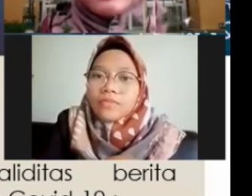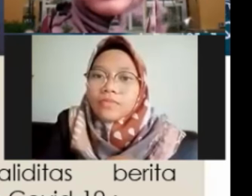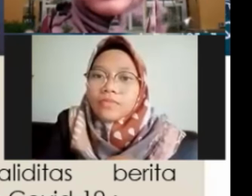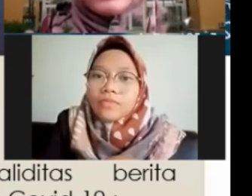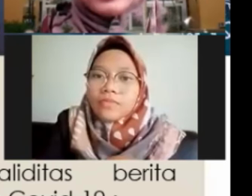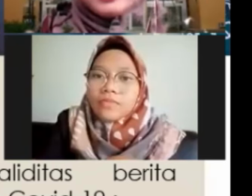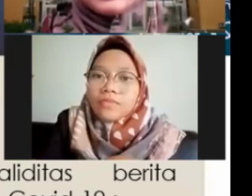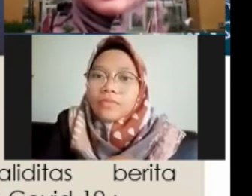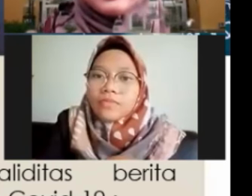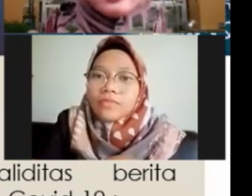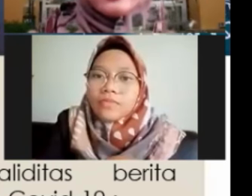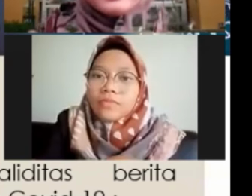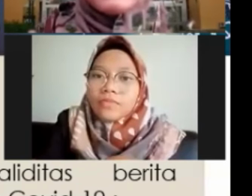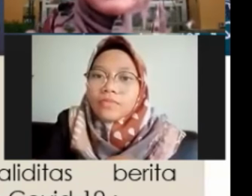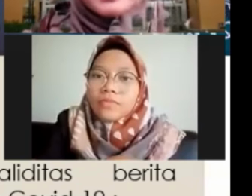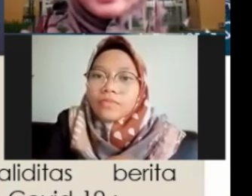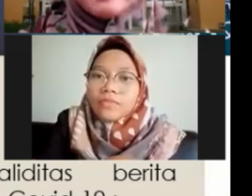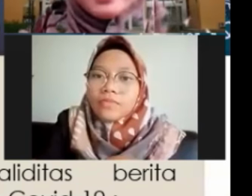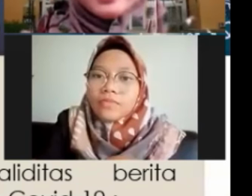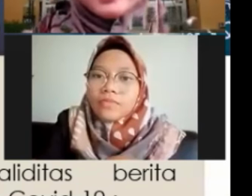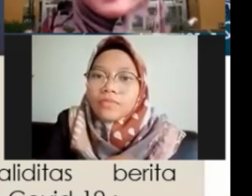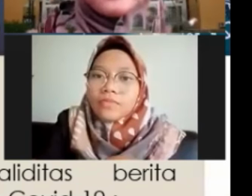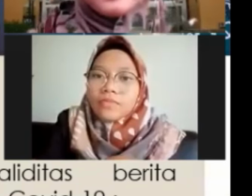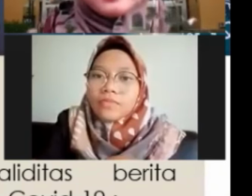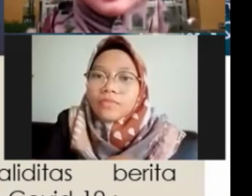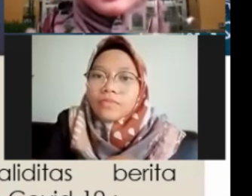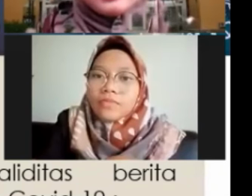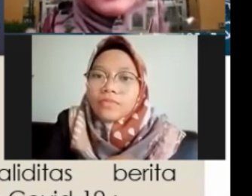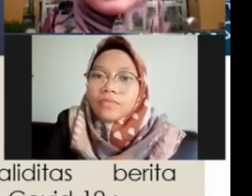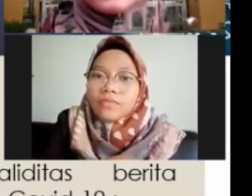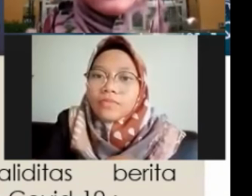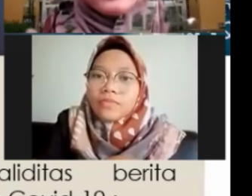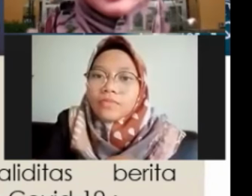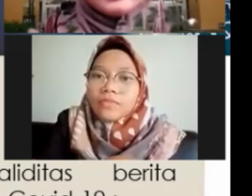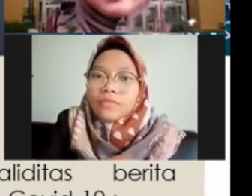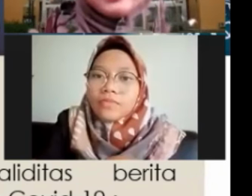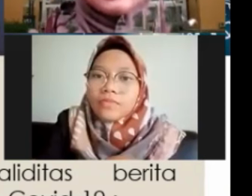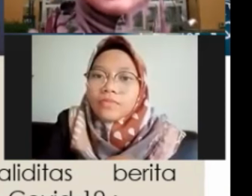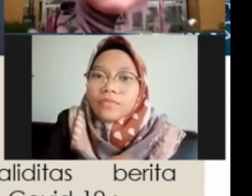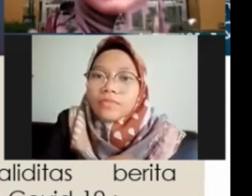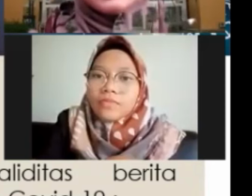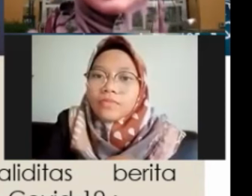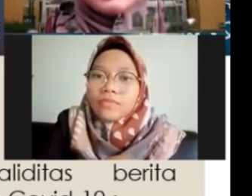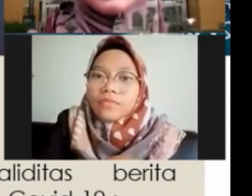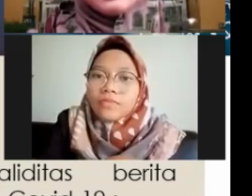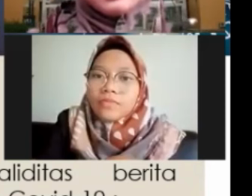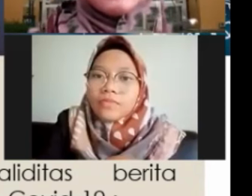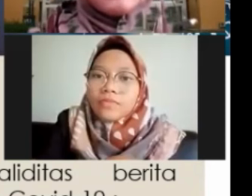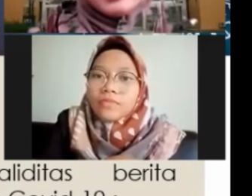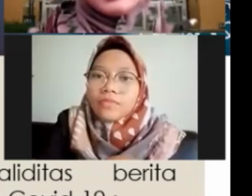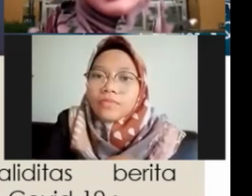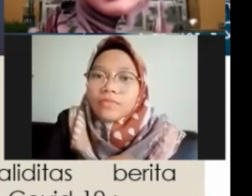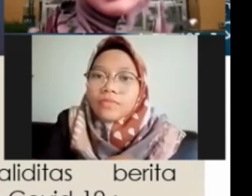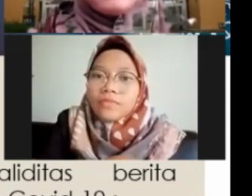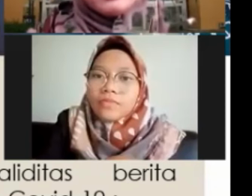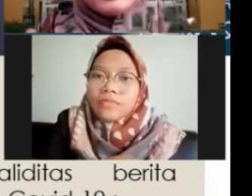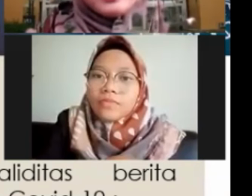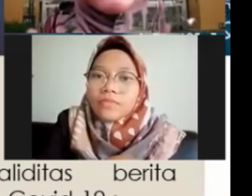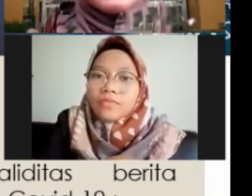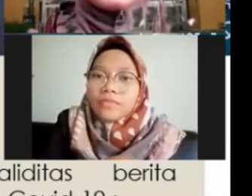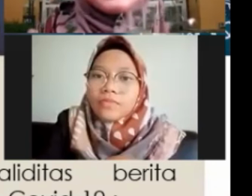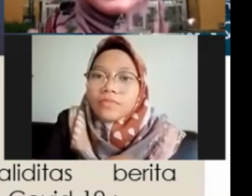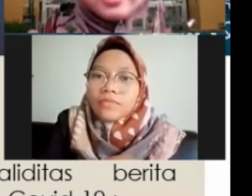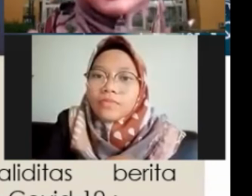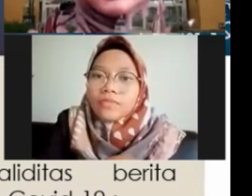Nah, kemudian kalau kita berbicara mengenai vaksin COVID-19, ini sebenarnya karena